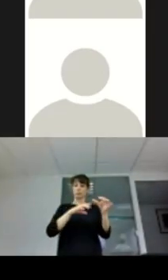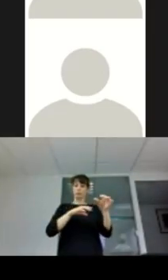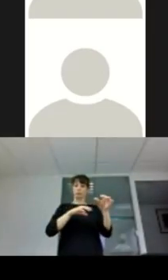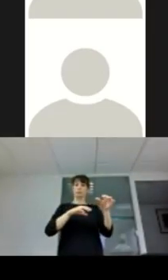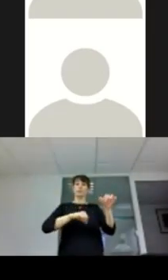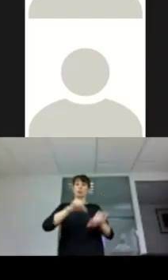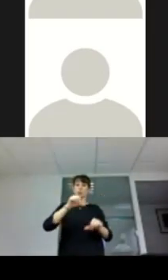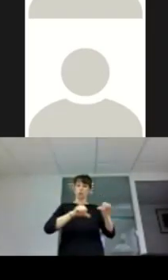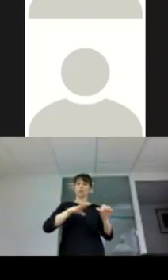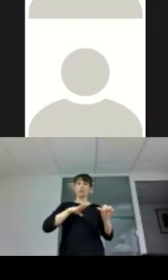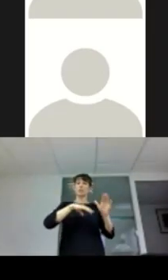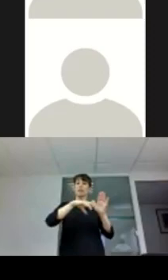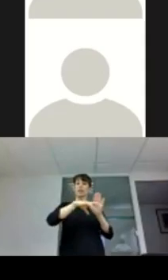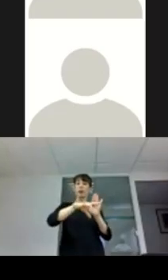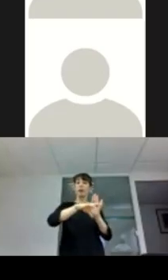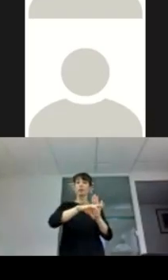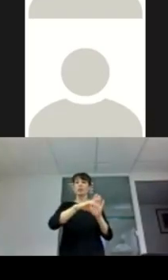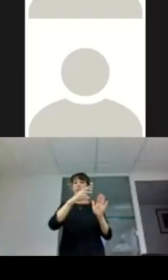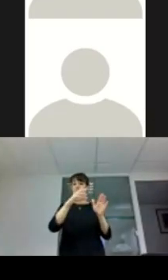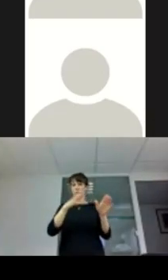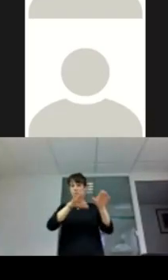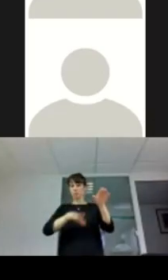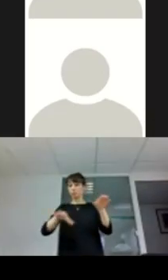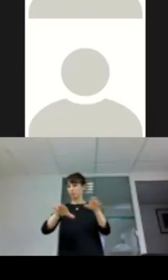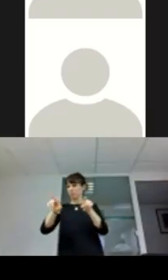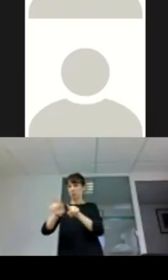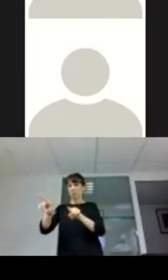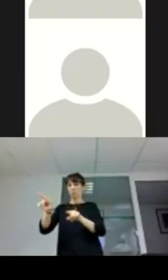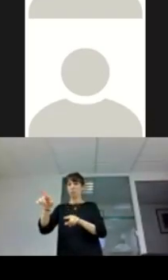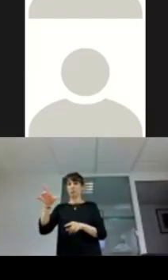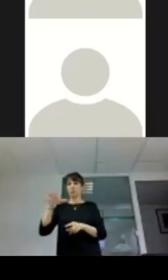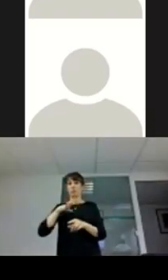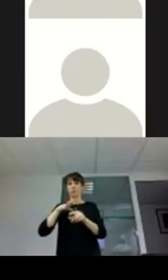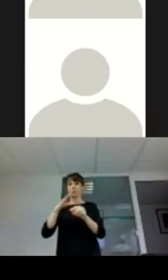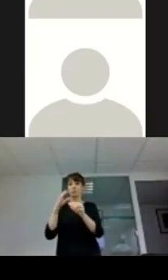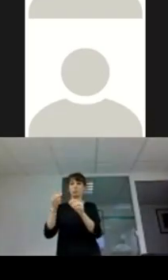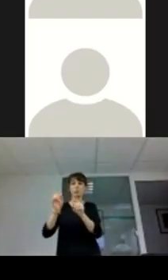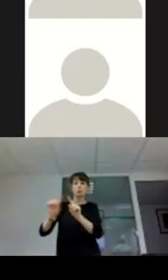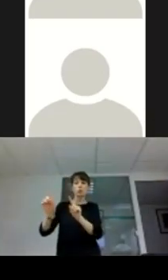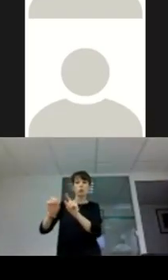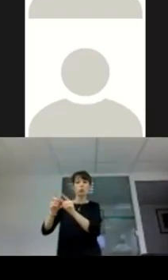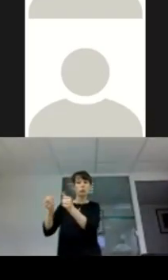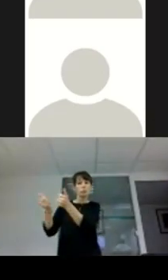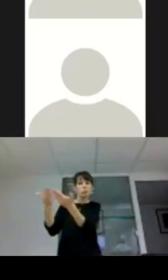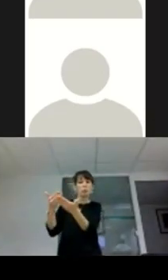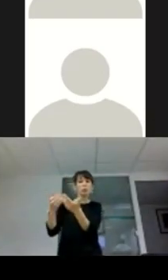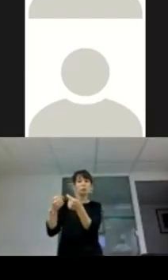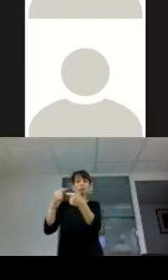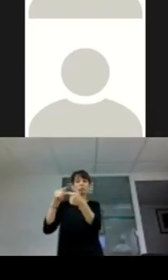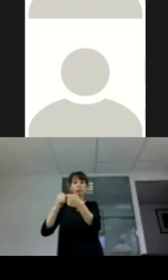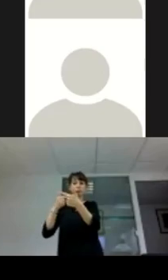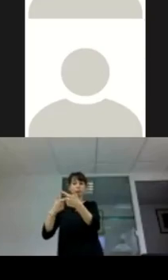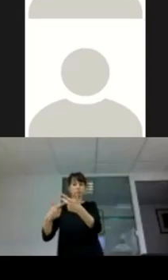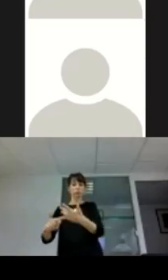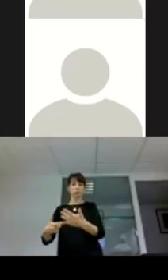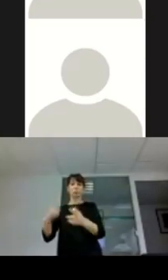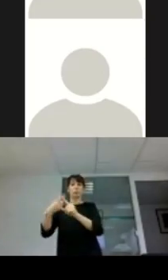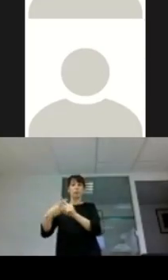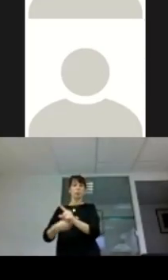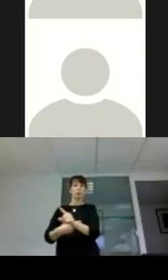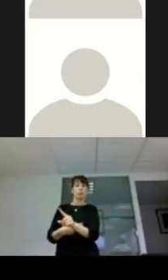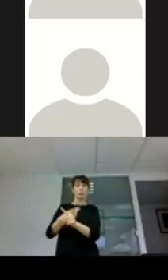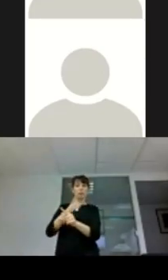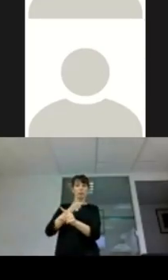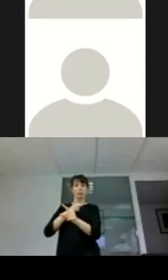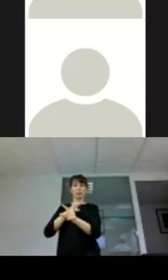Il existe, comme en chirurgie, des référentiels par rapport aux soins oncologiques de support qui, depuis 15 ans, ont été